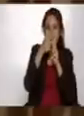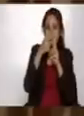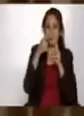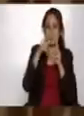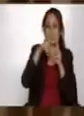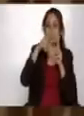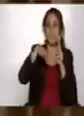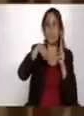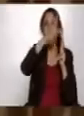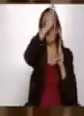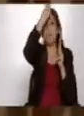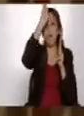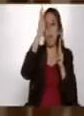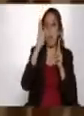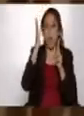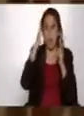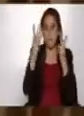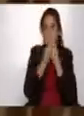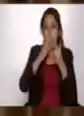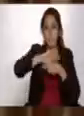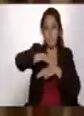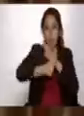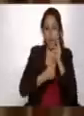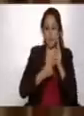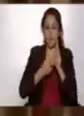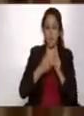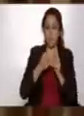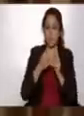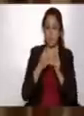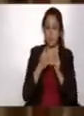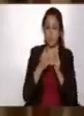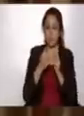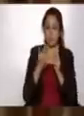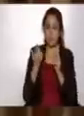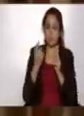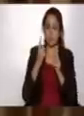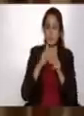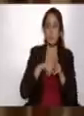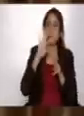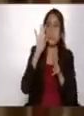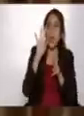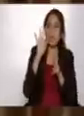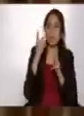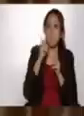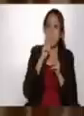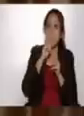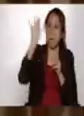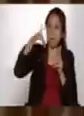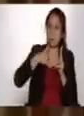لما فضلنا خارجه، يعني هي مشيت الساعه 3 كده، قعدت معانا يجي ساعه ونص، مشيت الساعه 3، ببص لقيت ماما جايه الساعه 5، تقول لي امال اختك